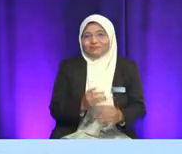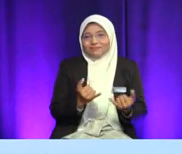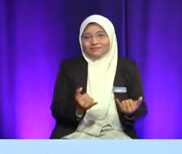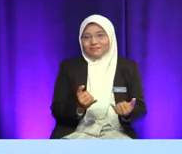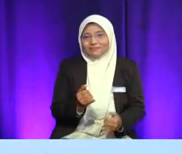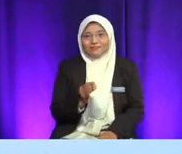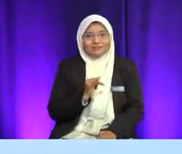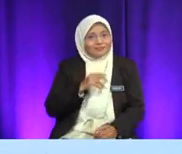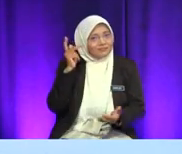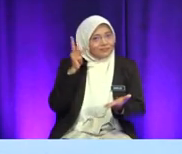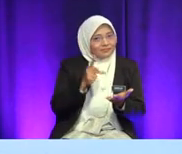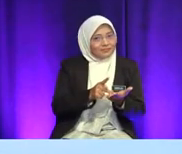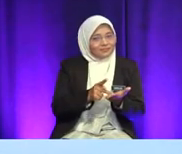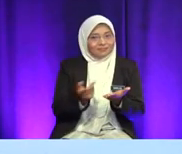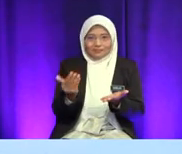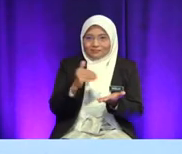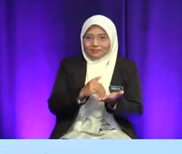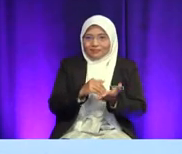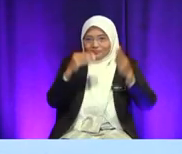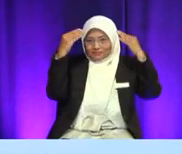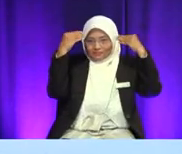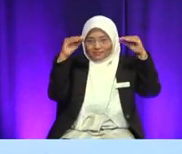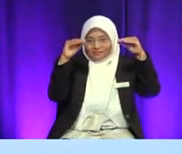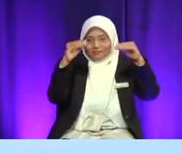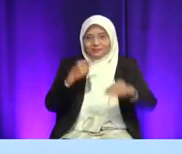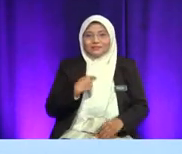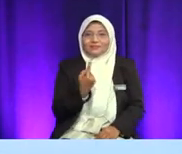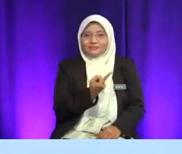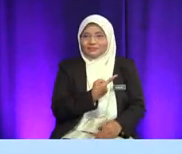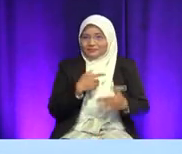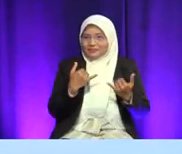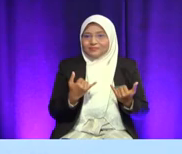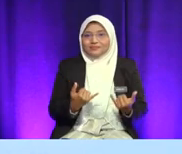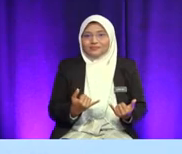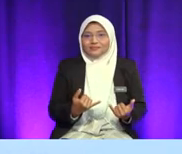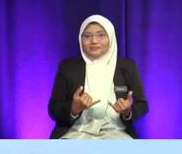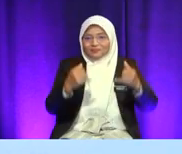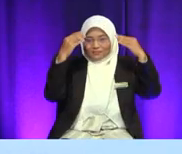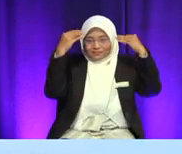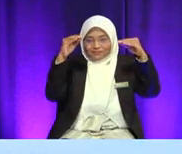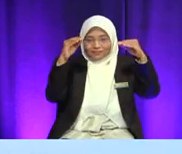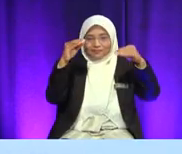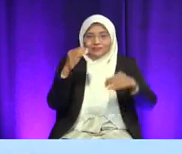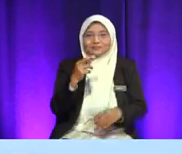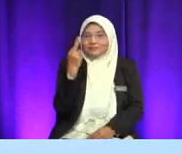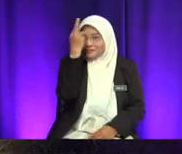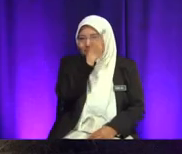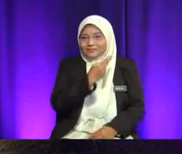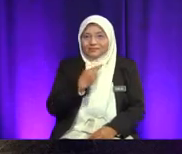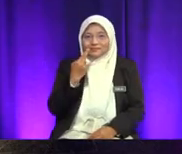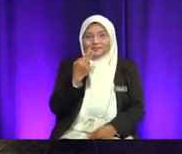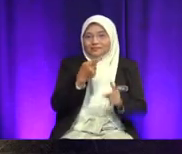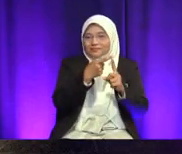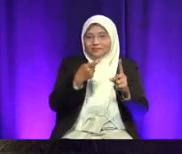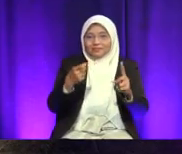sekali lagi guru penyampai kita pada hari ini yaitu Cikgu Rosana jas dari unit